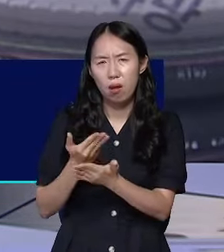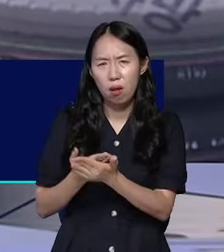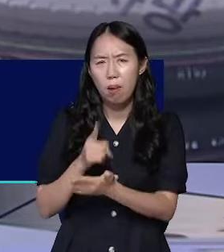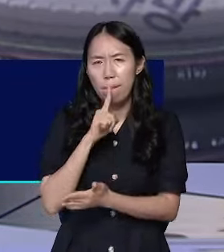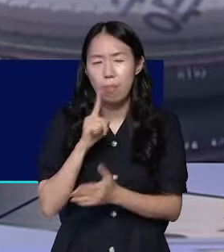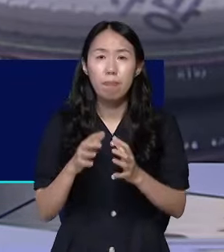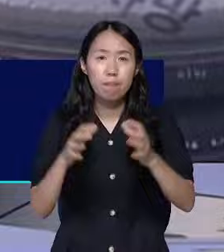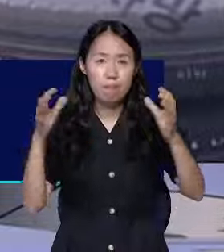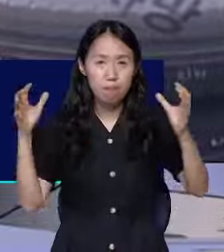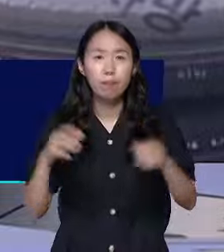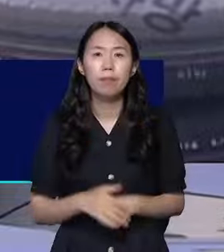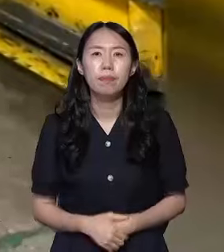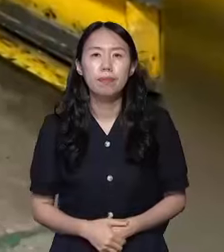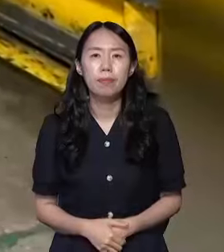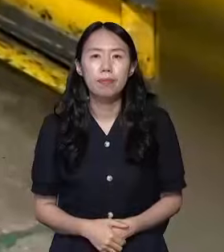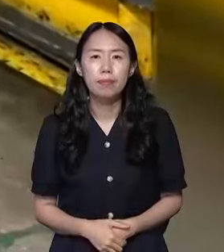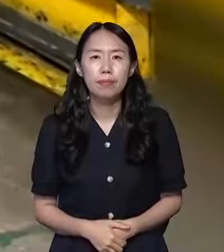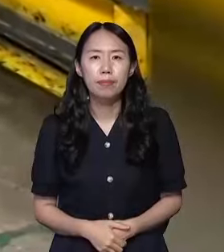기자입니다.